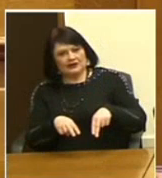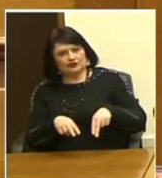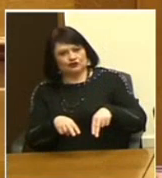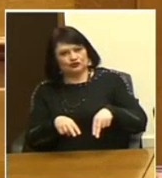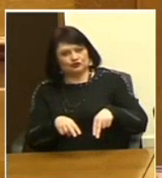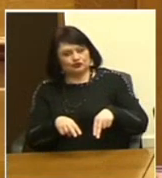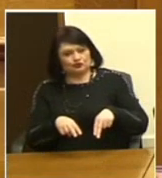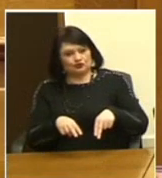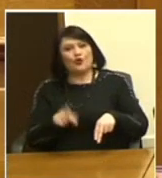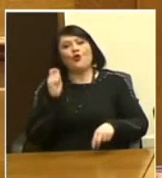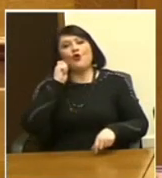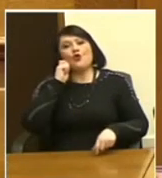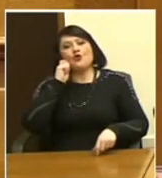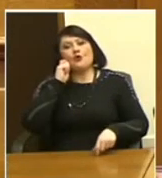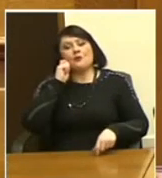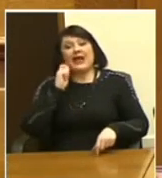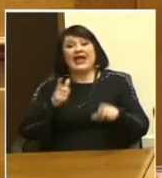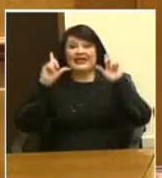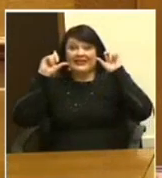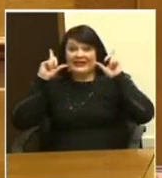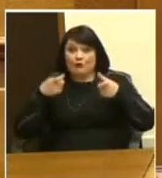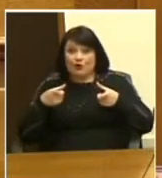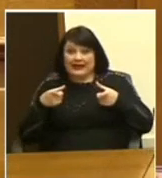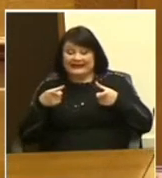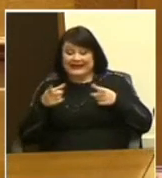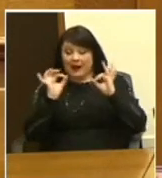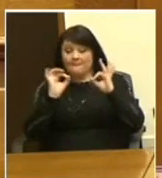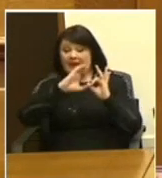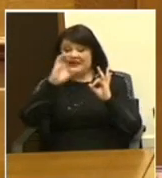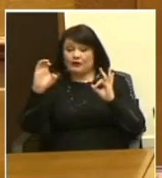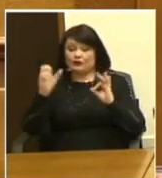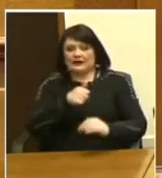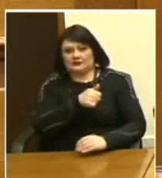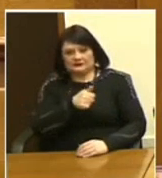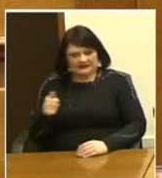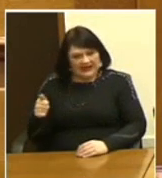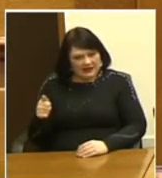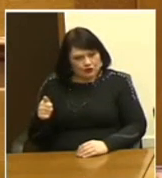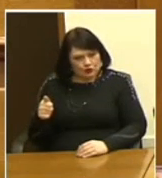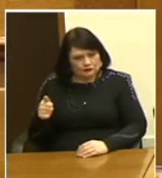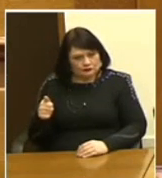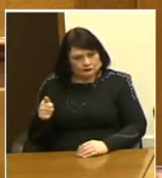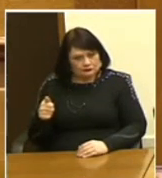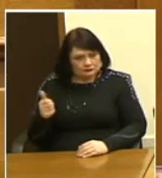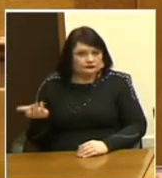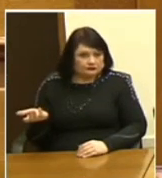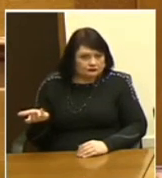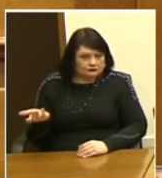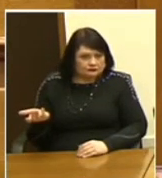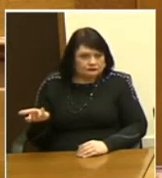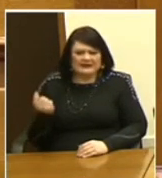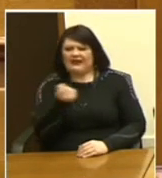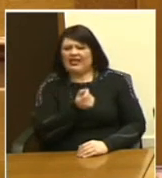με τον όρο Δημοκρατία της Μακεδονίας σκέτο. Θα είδατε όλα τα μεγάλα διεθνή ιδιοσιογραφικά